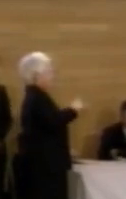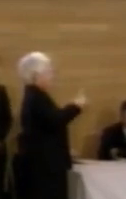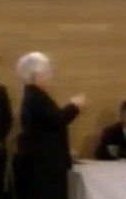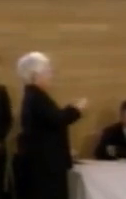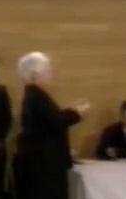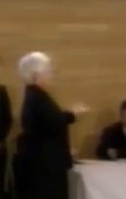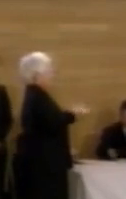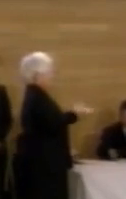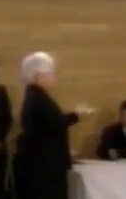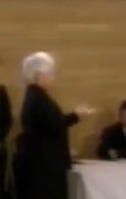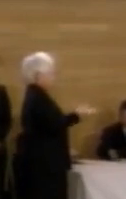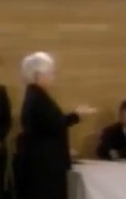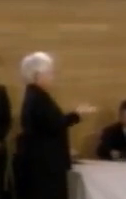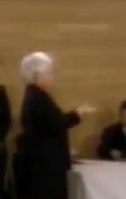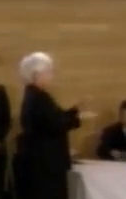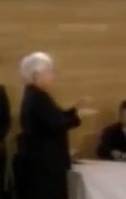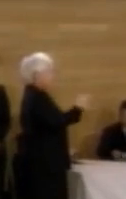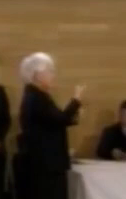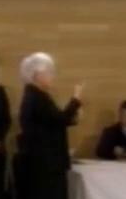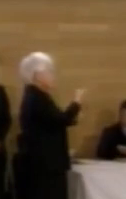震災の発生から